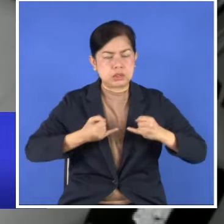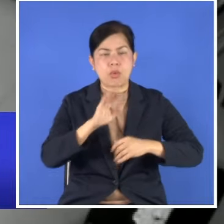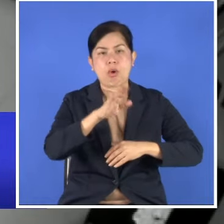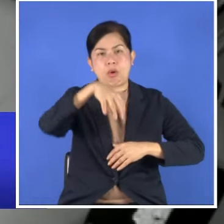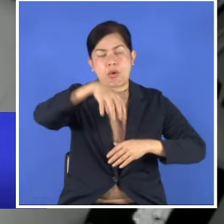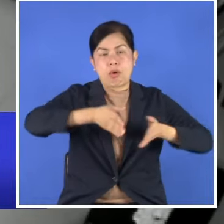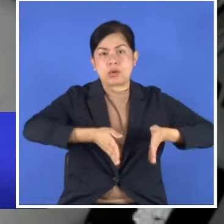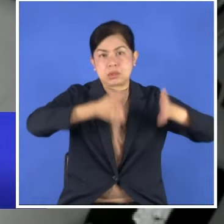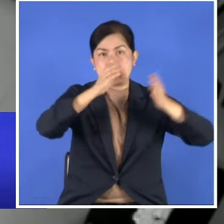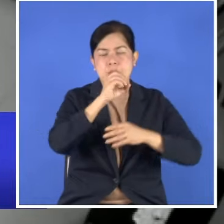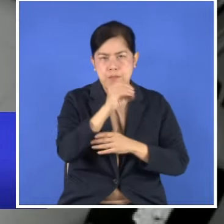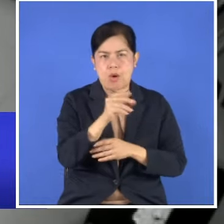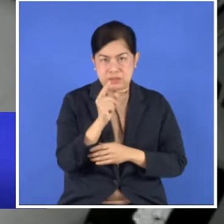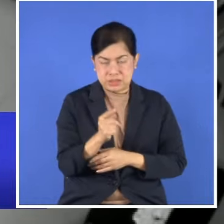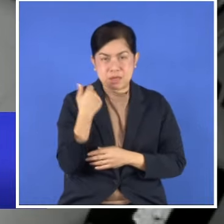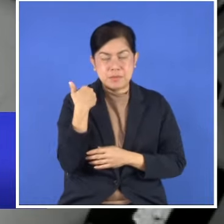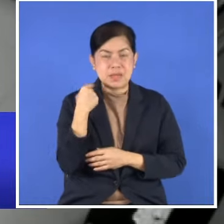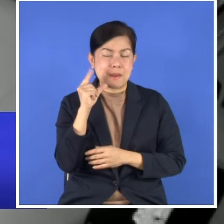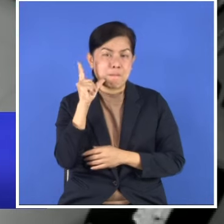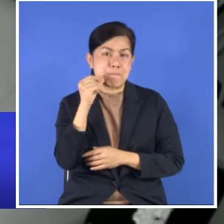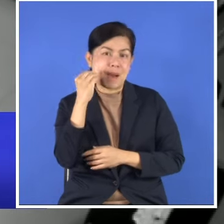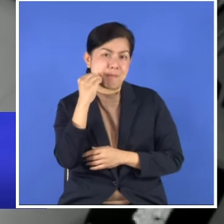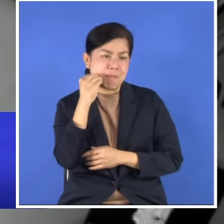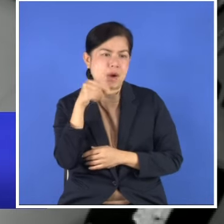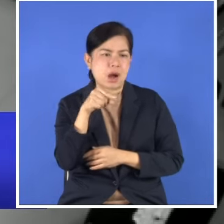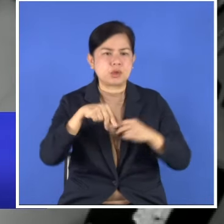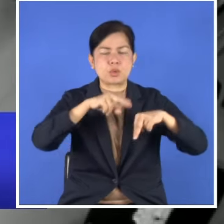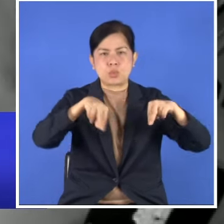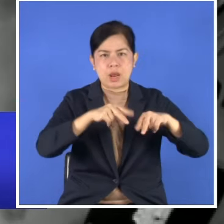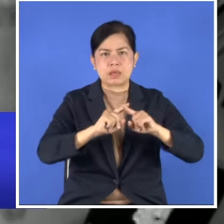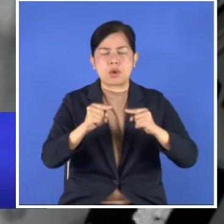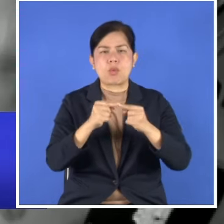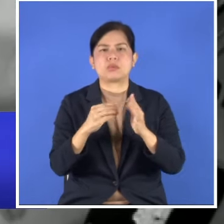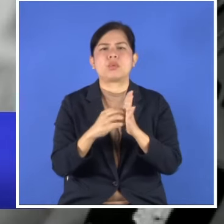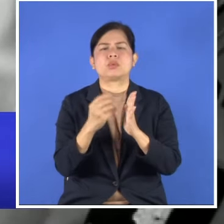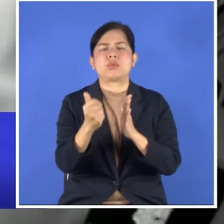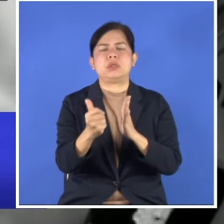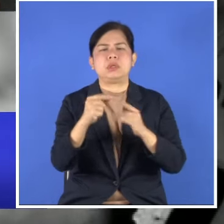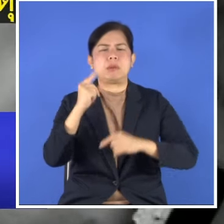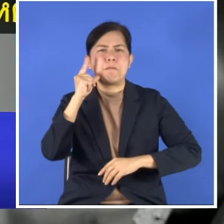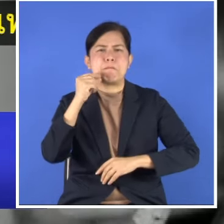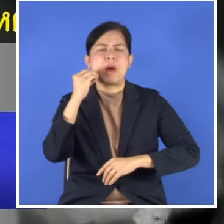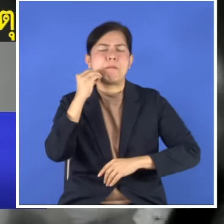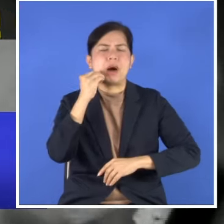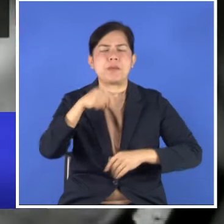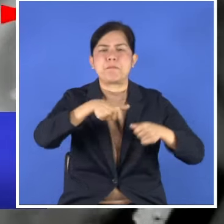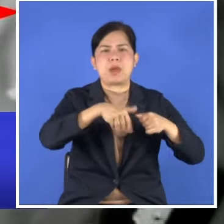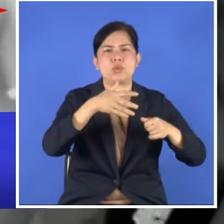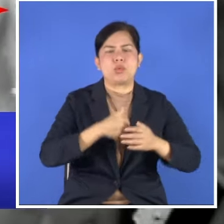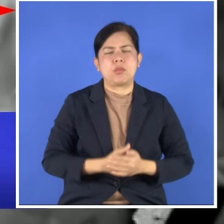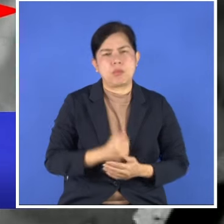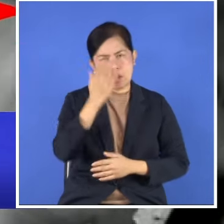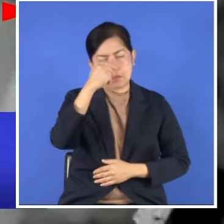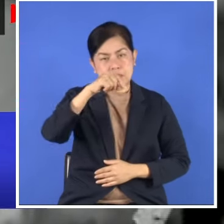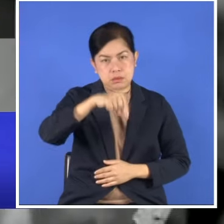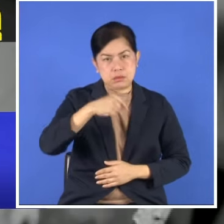แม่บ้านมาเฝ้าให้แล้วโชคดีวันเกิดเหตุแม่บ้านเนี่ยไม่ได้มาคือในจุดเนี้ยที่จุดเกิดเหตุอะค่ะมีทั้งเด็กมีทั้งผู้